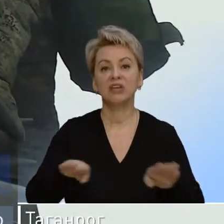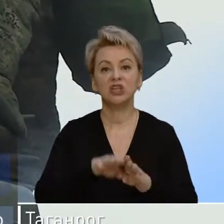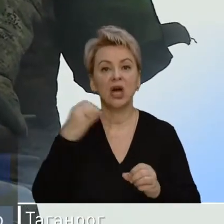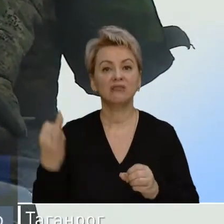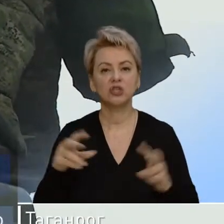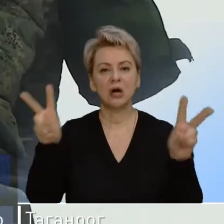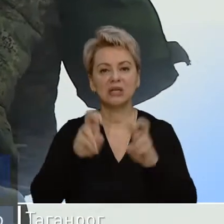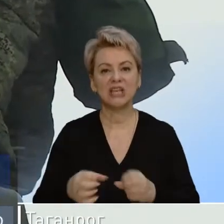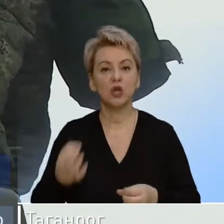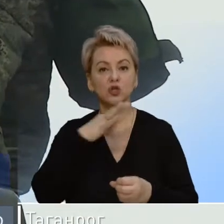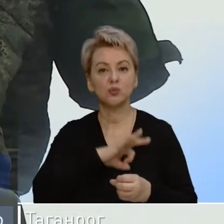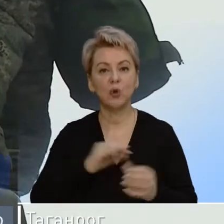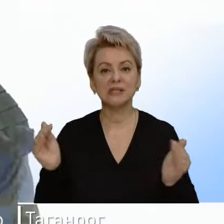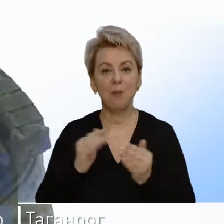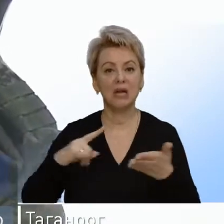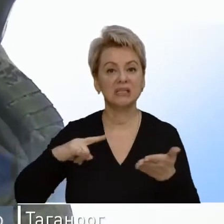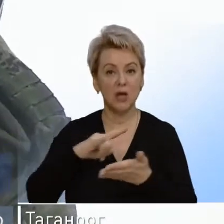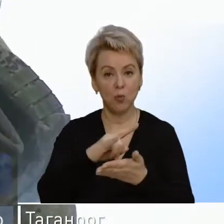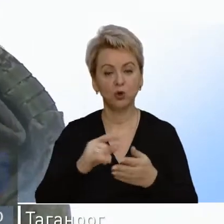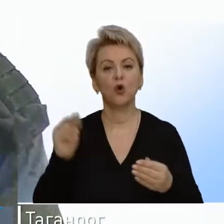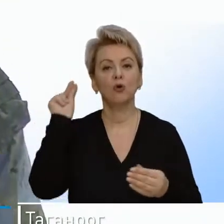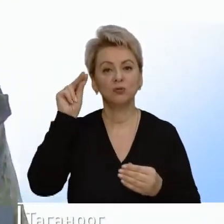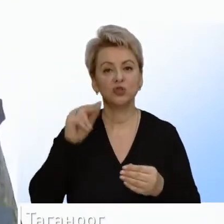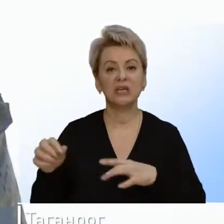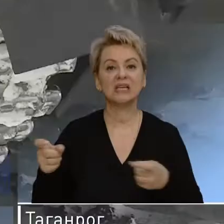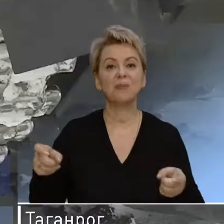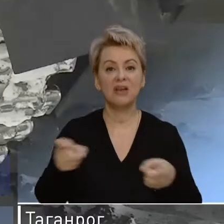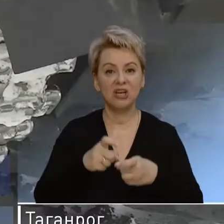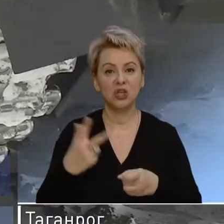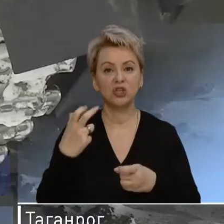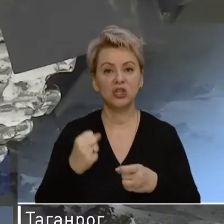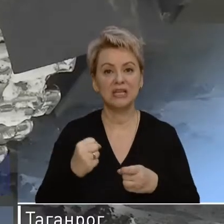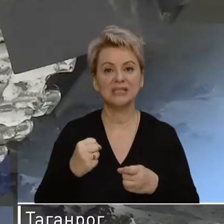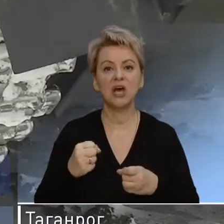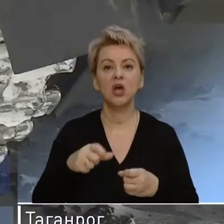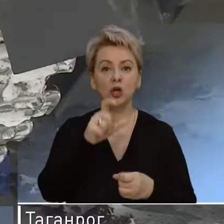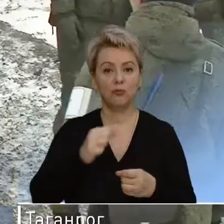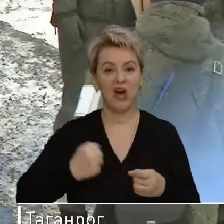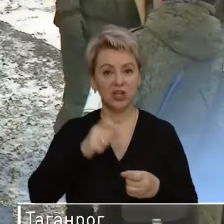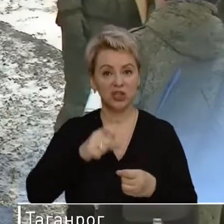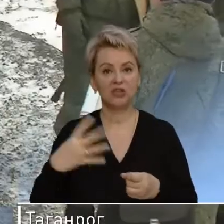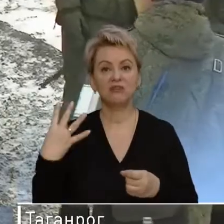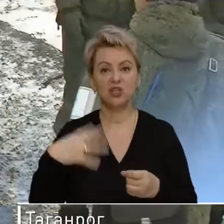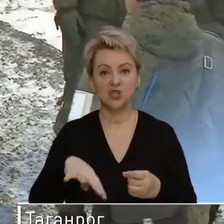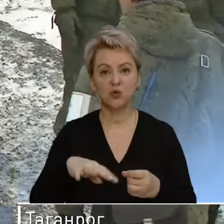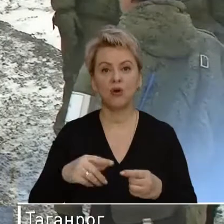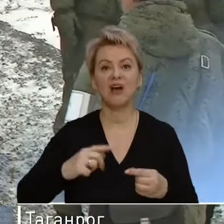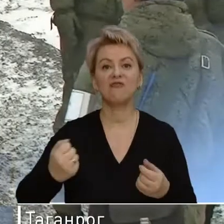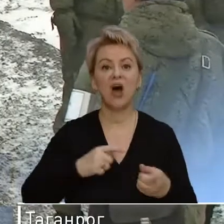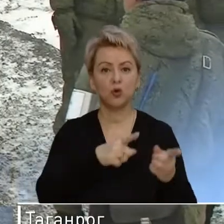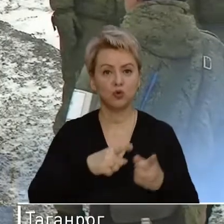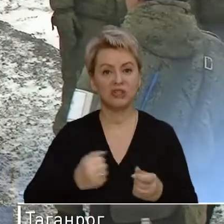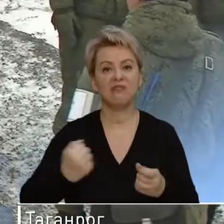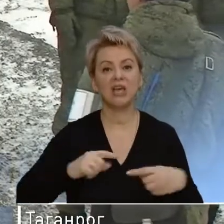интересах разведки, использовались беспилотники. В учениях задействовали 300 мотострелков и 4 десятка единиц вооружения